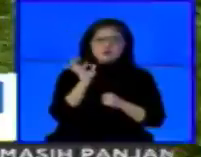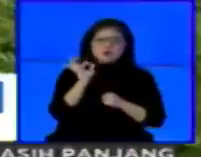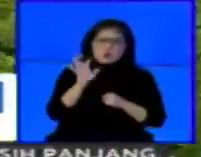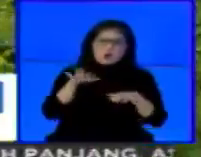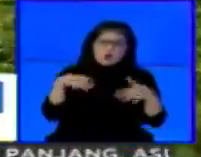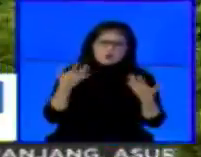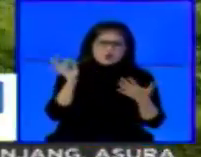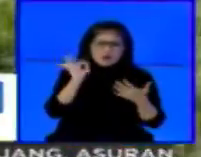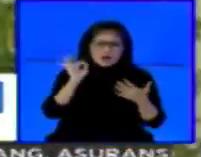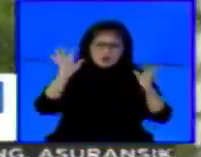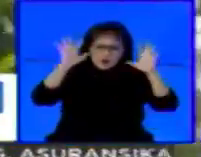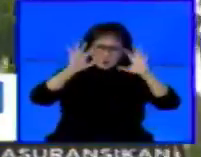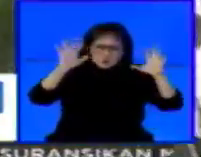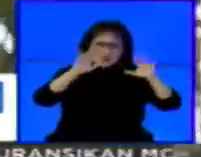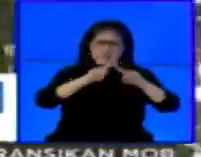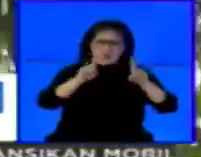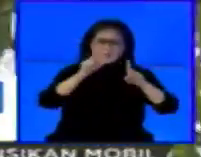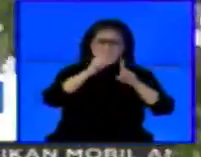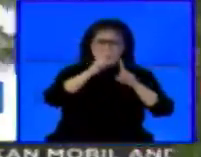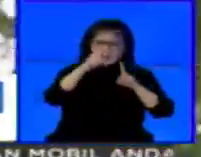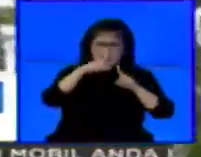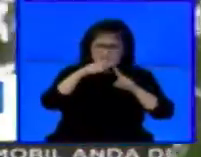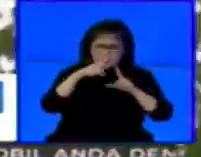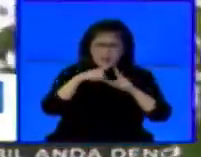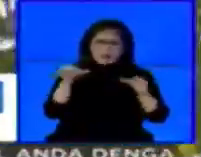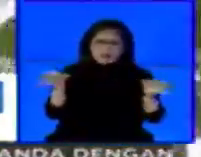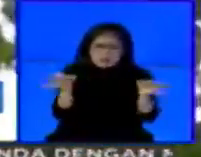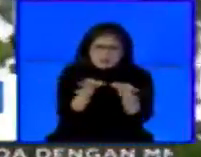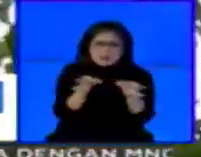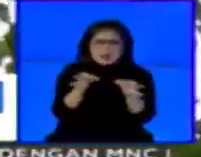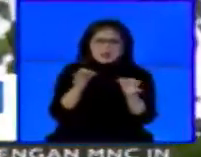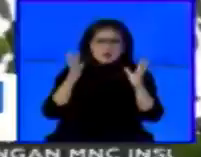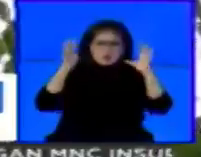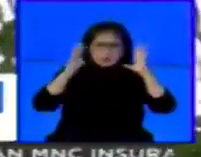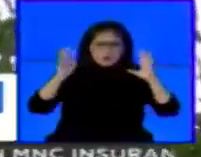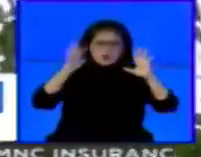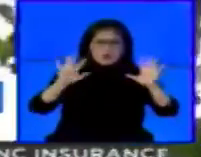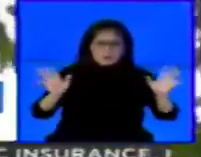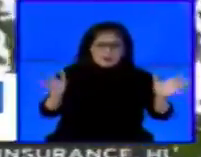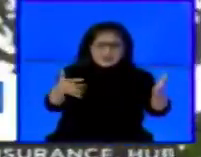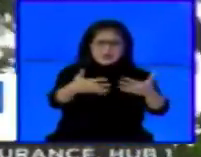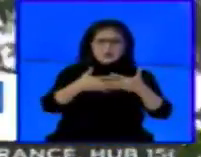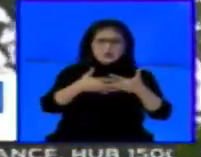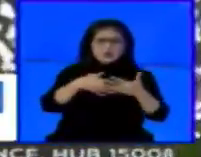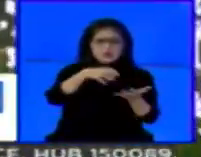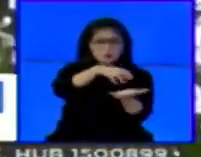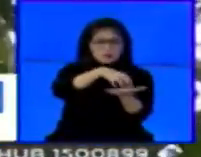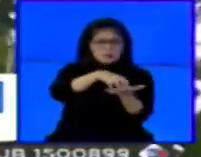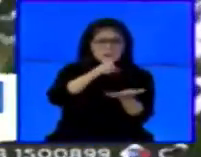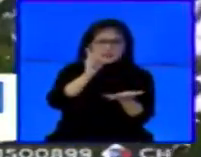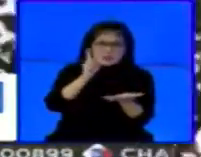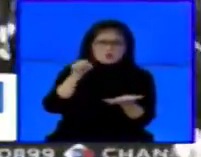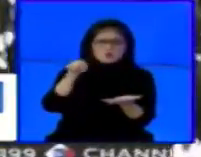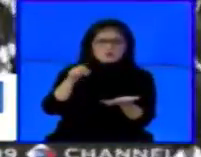kawasan hutan, PLTA Batang Toru berdiri di dekat kawasan hutan lindung, di mana di area tersebut merupakan lintasan orang